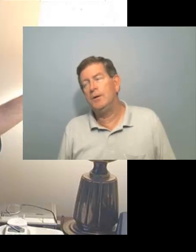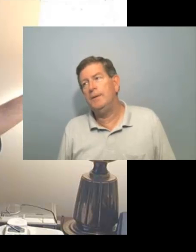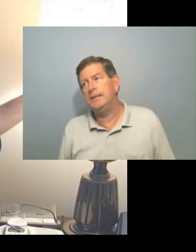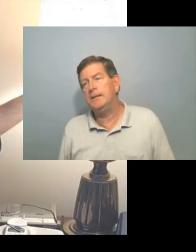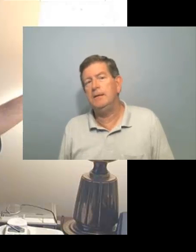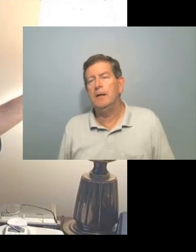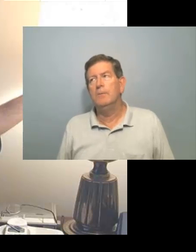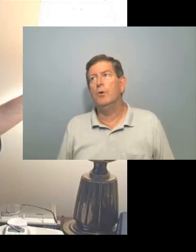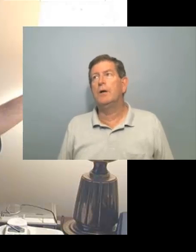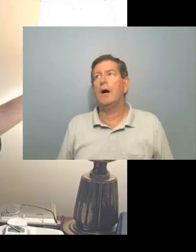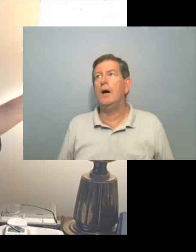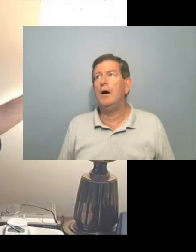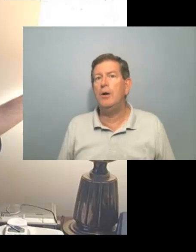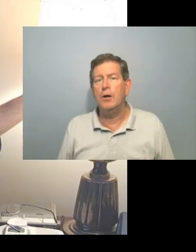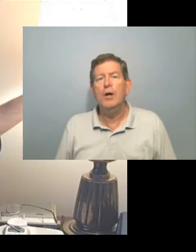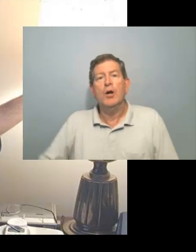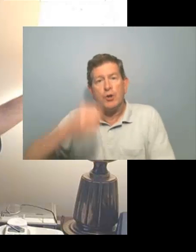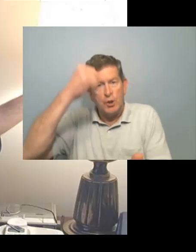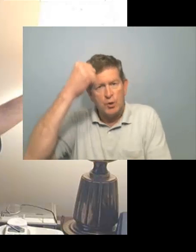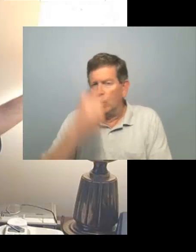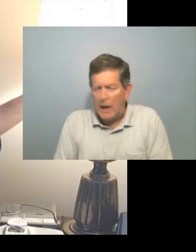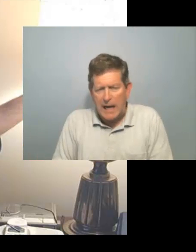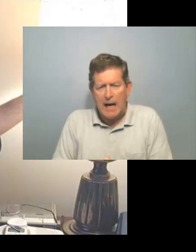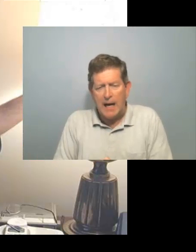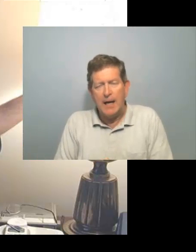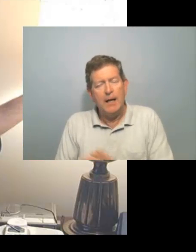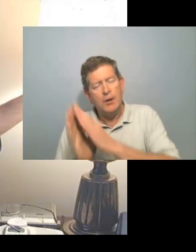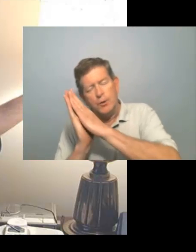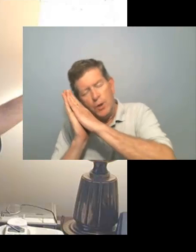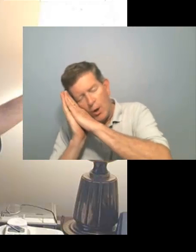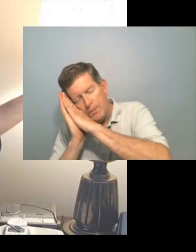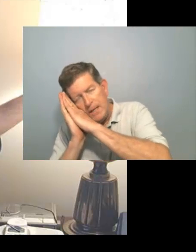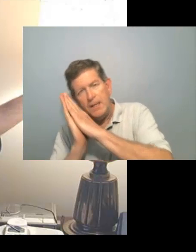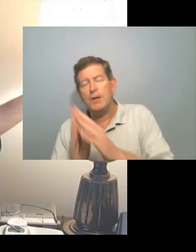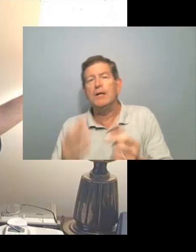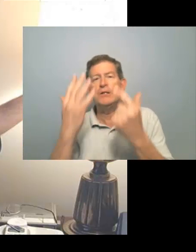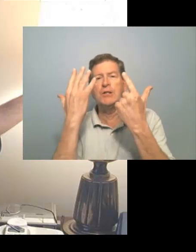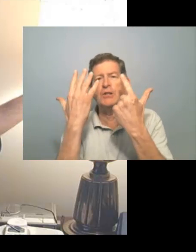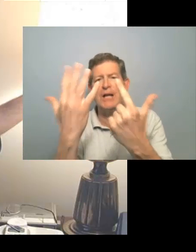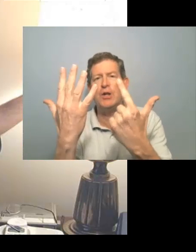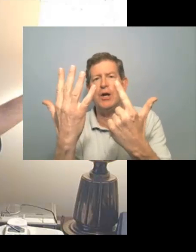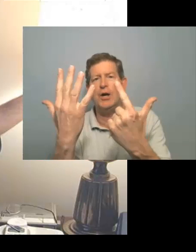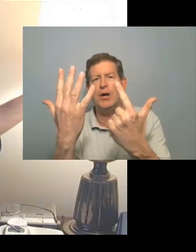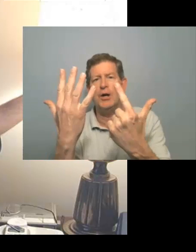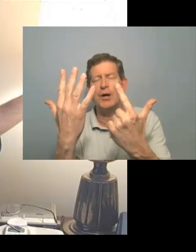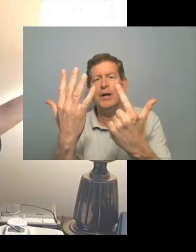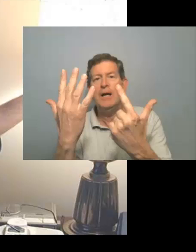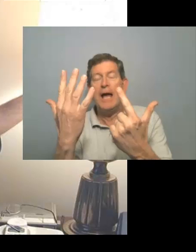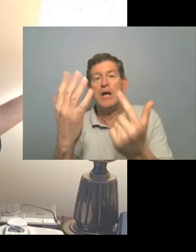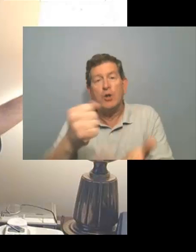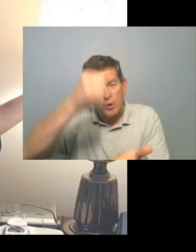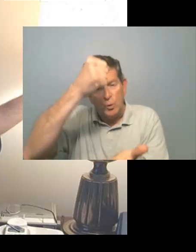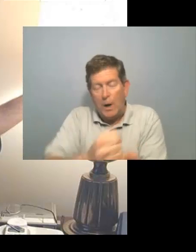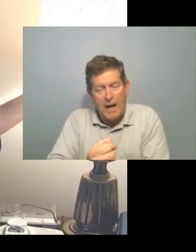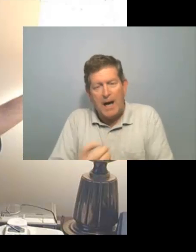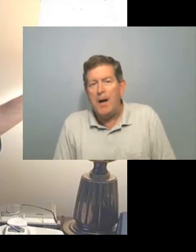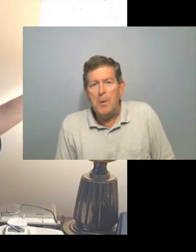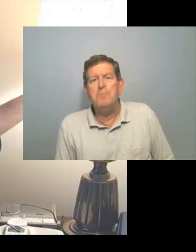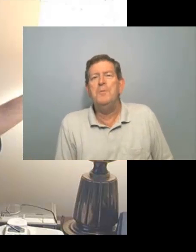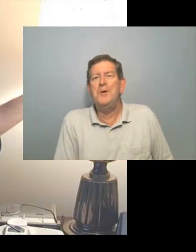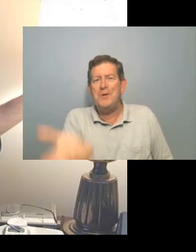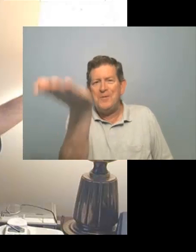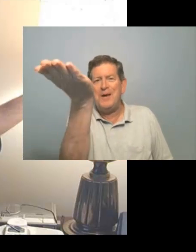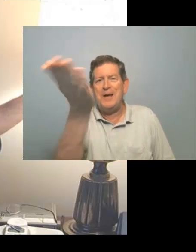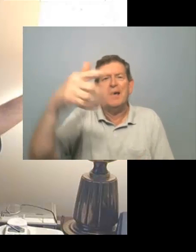Ouais, John lui dit, oh Carole, je dois dormir 7 heures et je